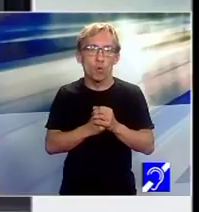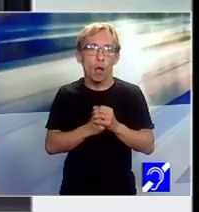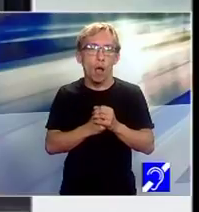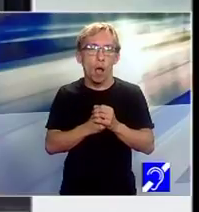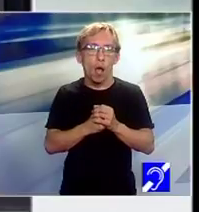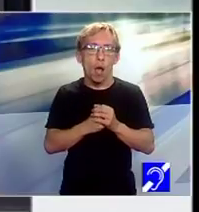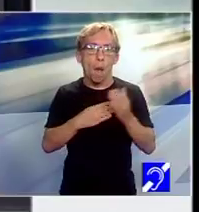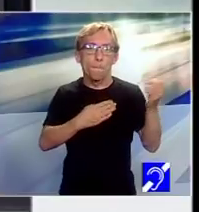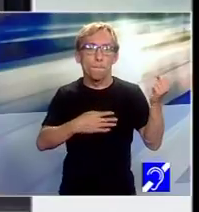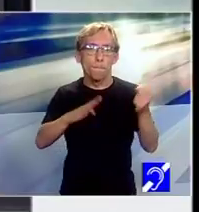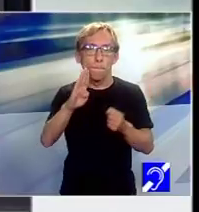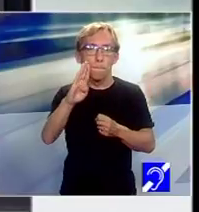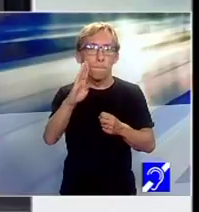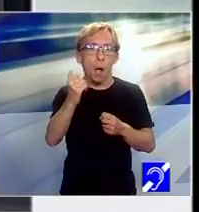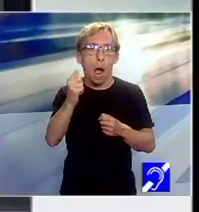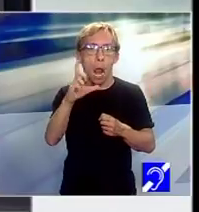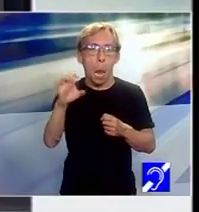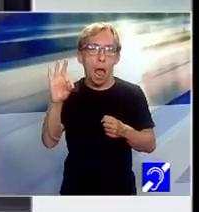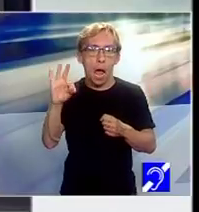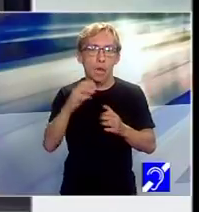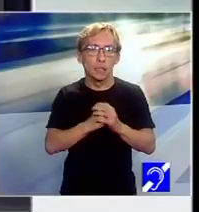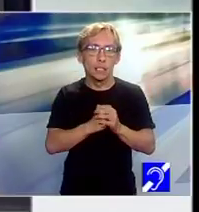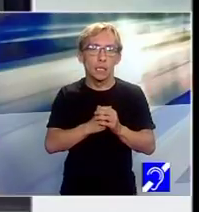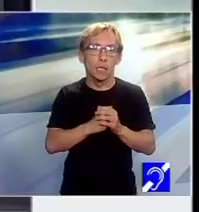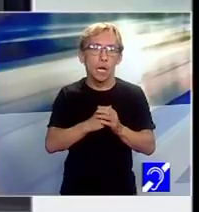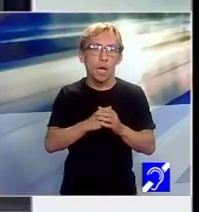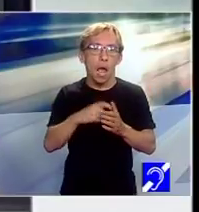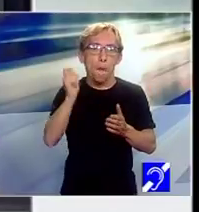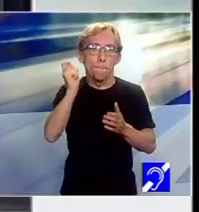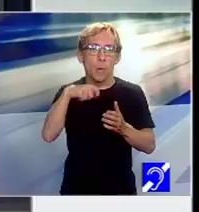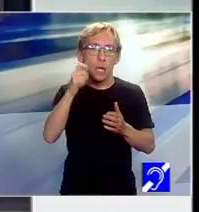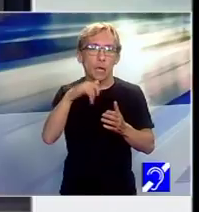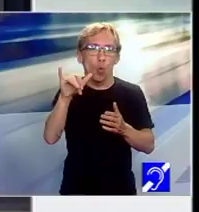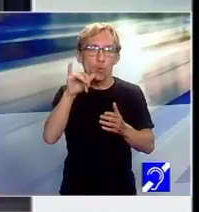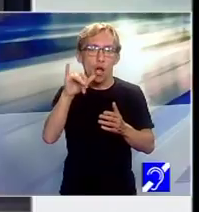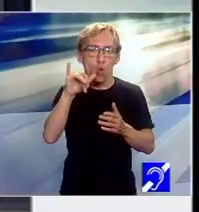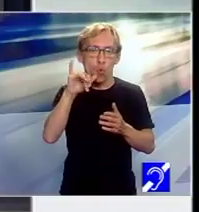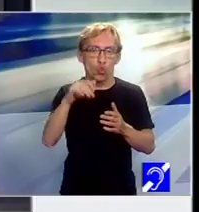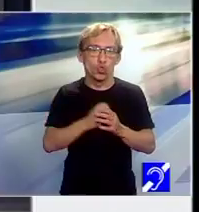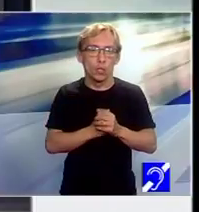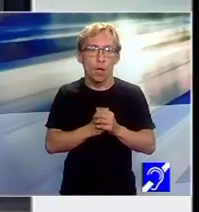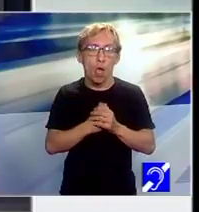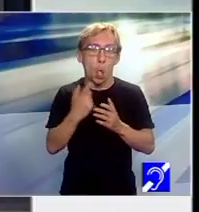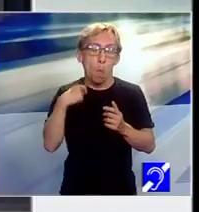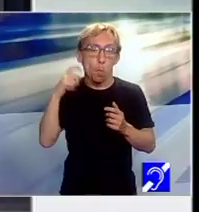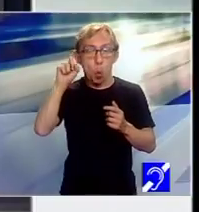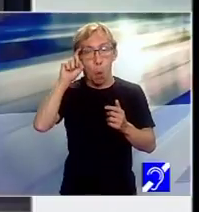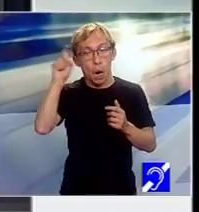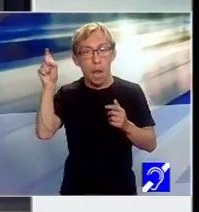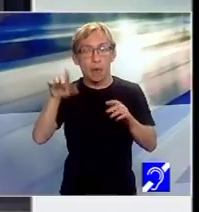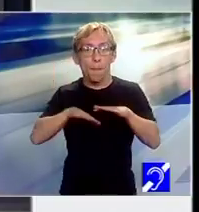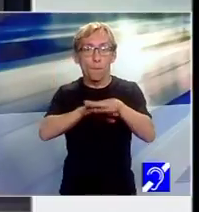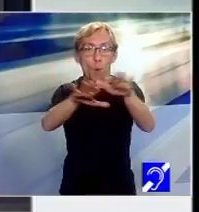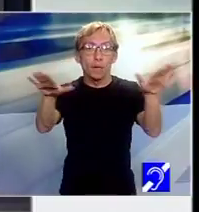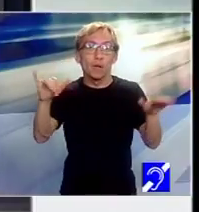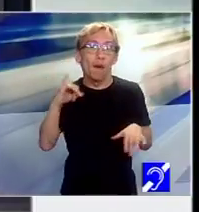Balet, din nou Zorba, Lacul Lebedelor, Spărgătorul de Nuci. Eu cred că publicul va fi mai mult decât încântat de ceea ce vor vedea